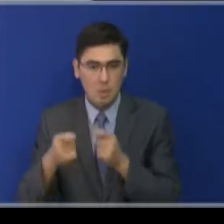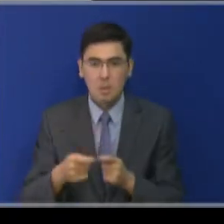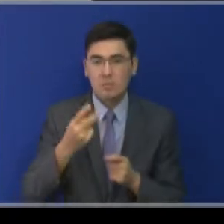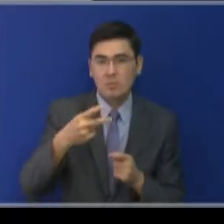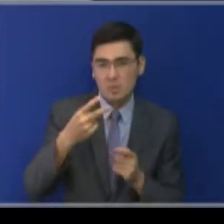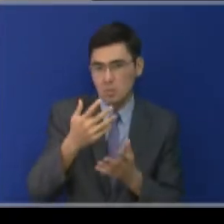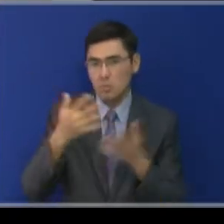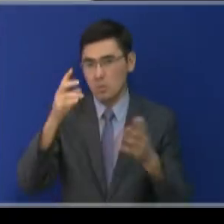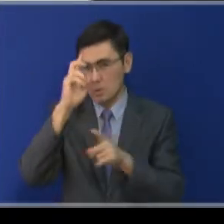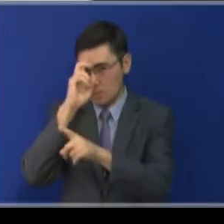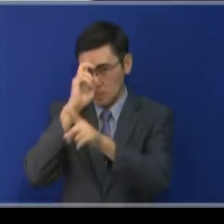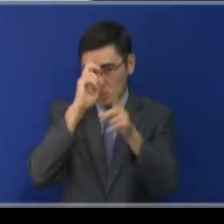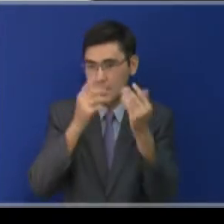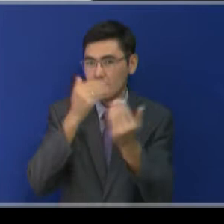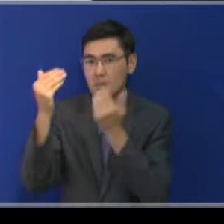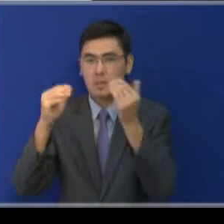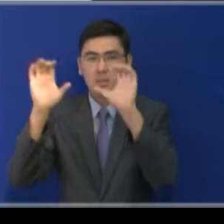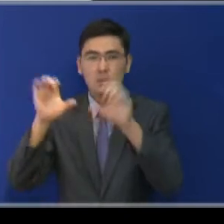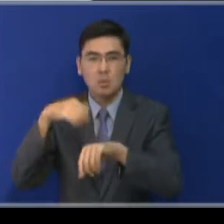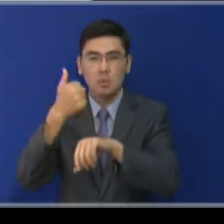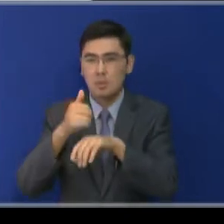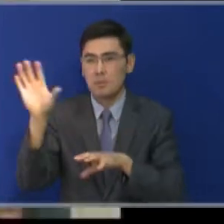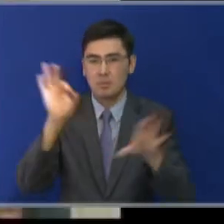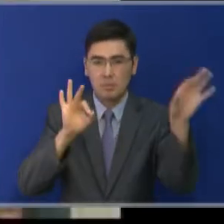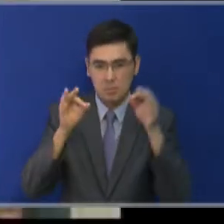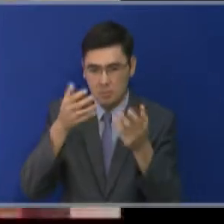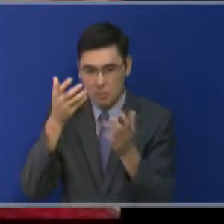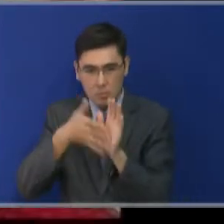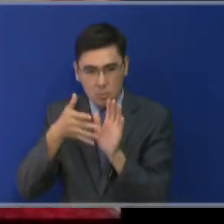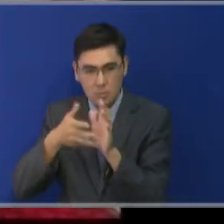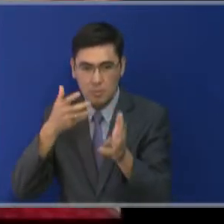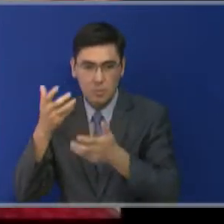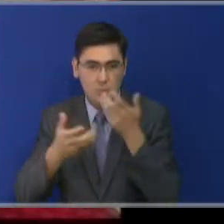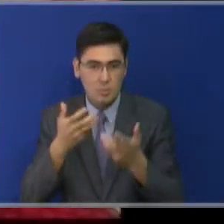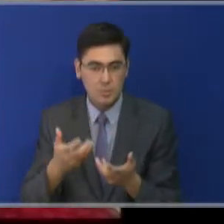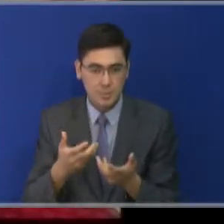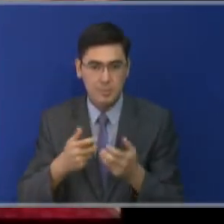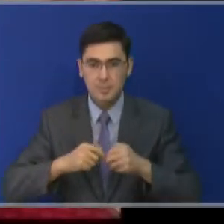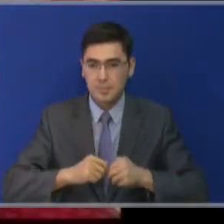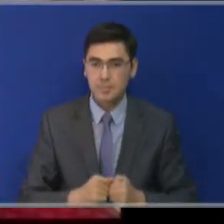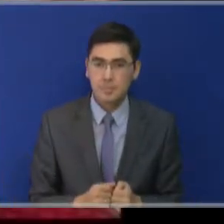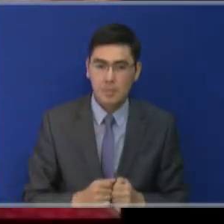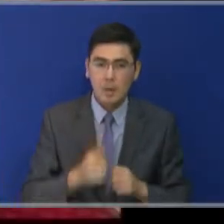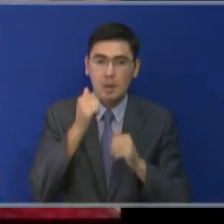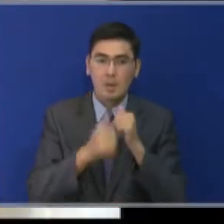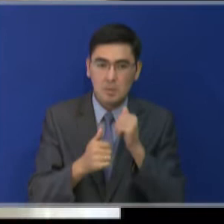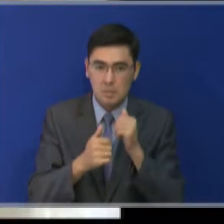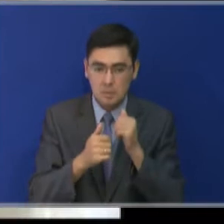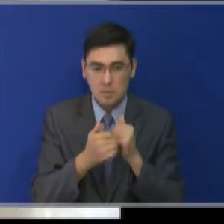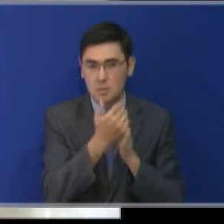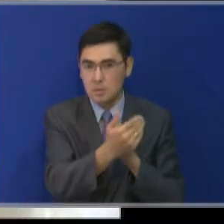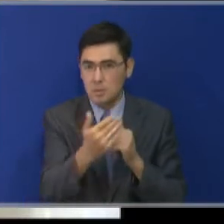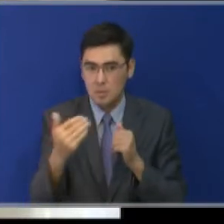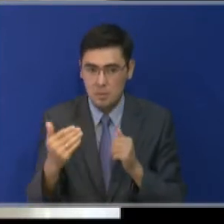20-дан астам мемлекетінің негізгі заңдарын егжей-тегжейлі зерттеген. Жалпы халықтық референдум республиканың әр елді мекенінде өтті.